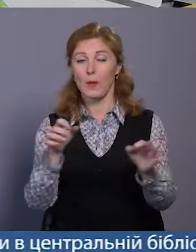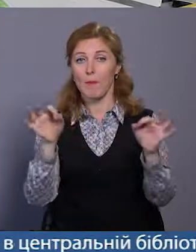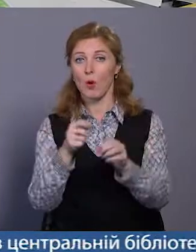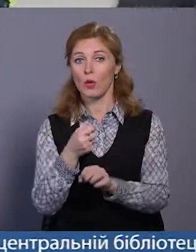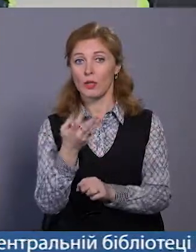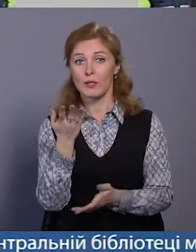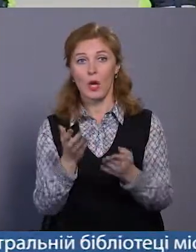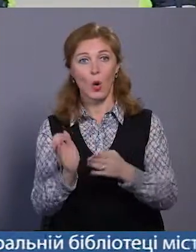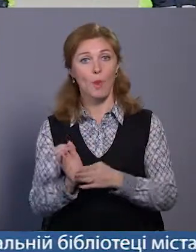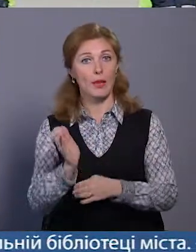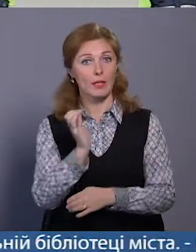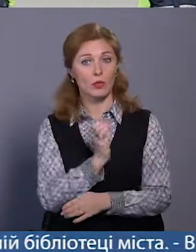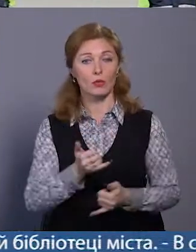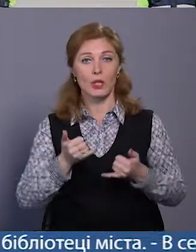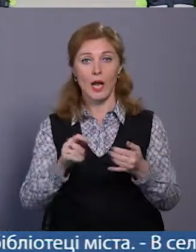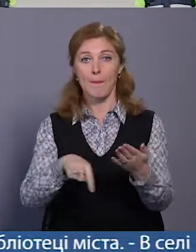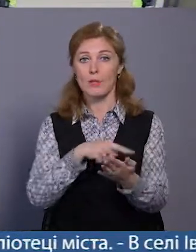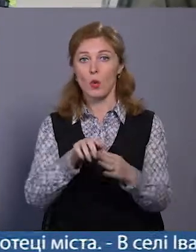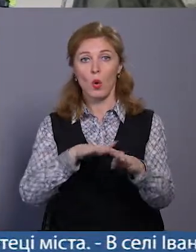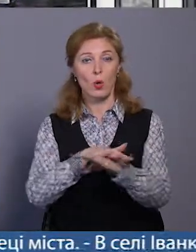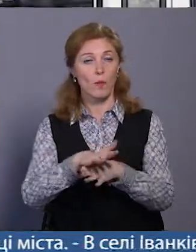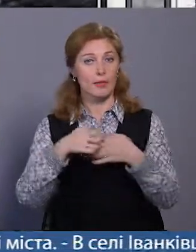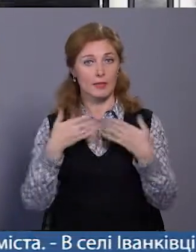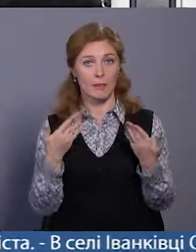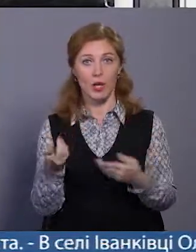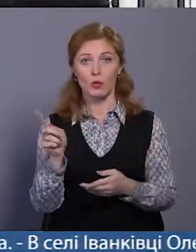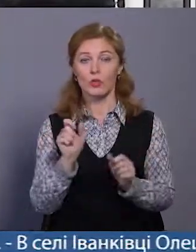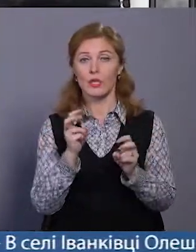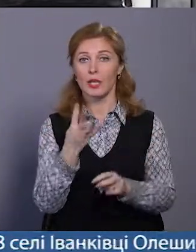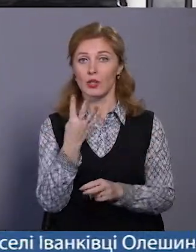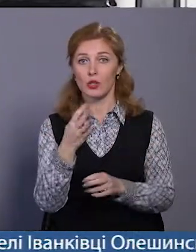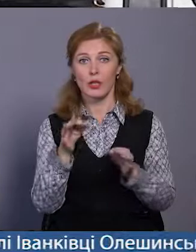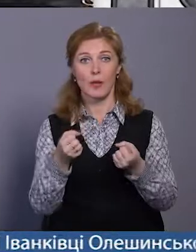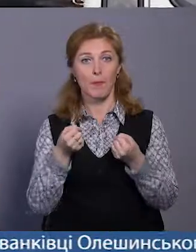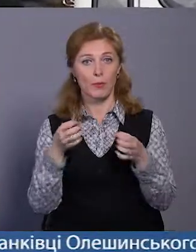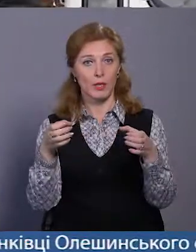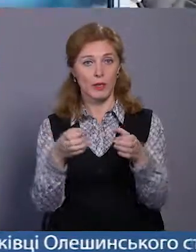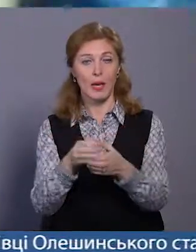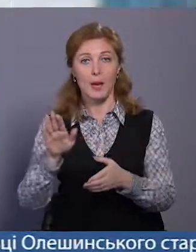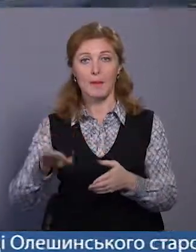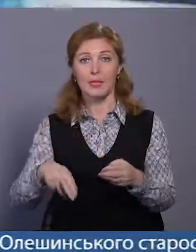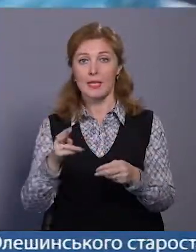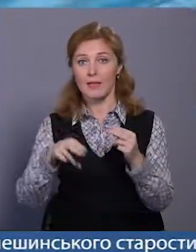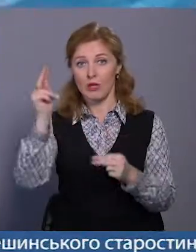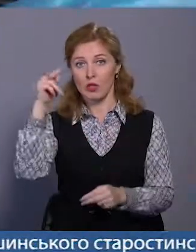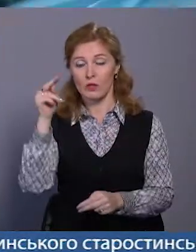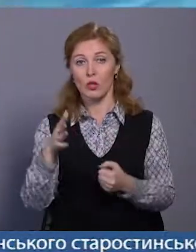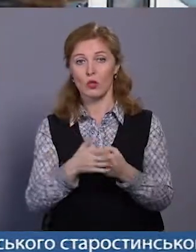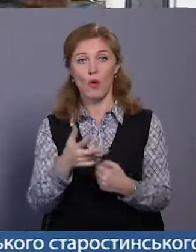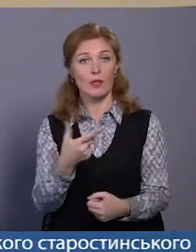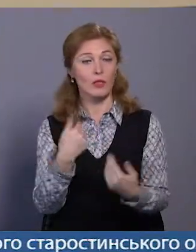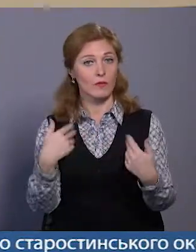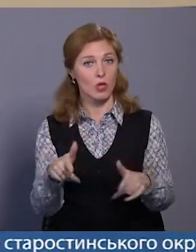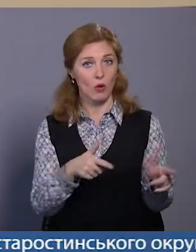кількість, яку передадуть для міської громади, наразі немає. Тоді як 4 мобільних бригади після завершення навчання до вакцинації вже